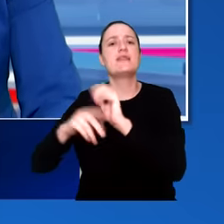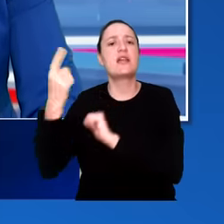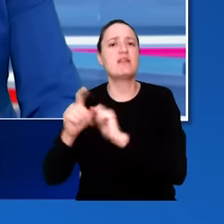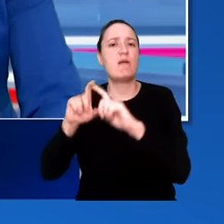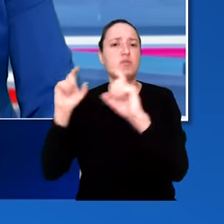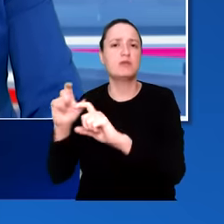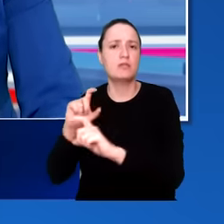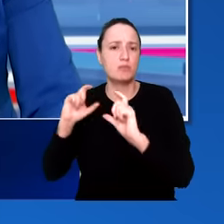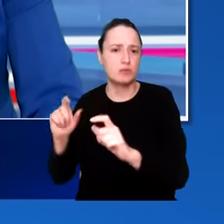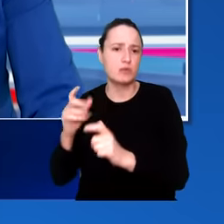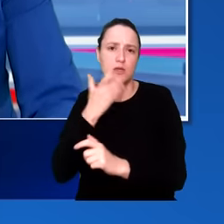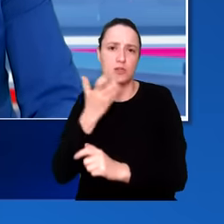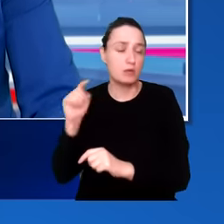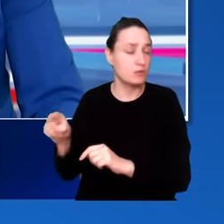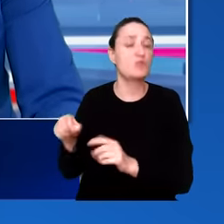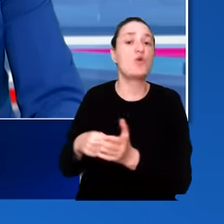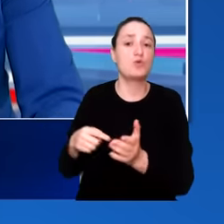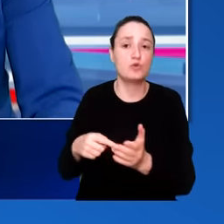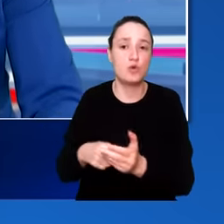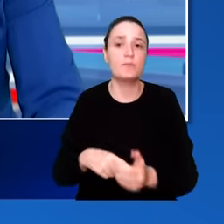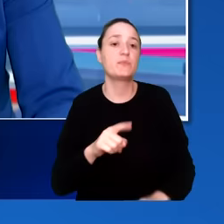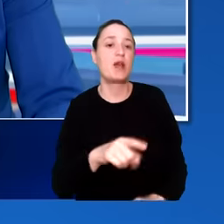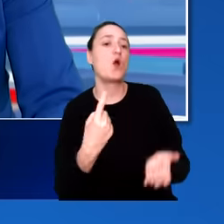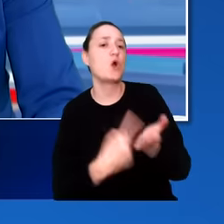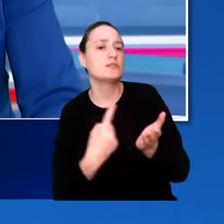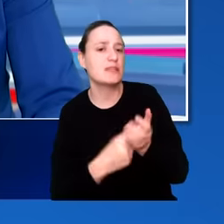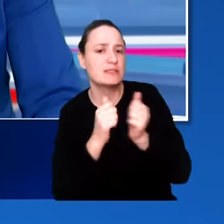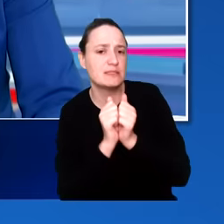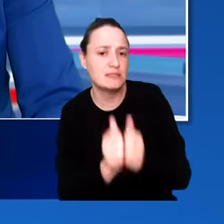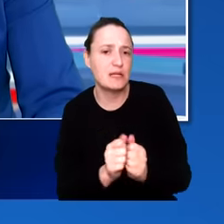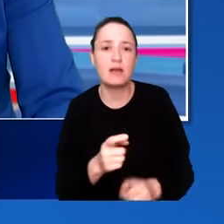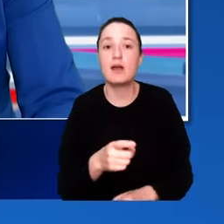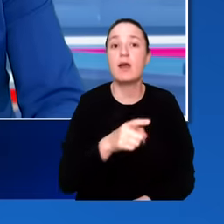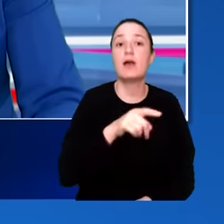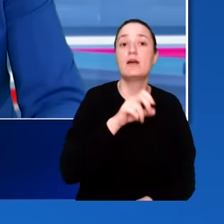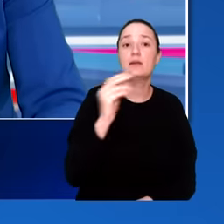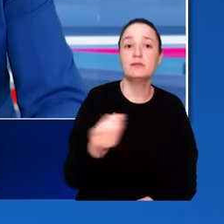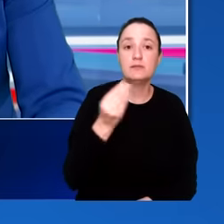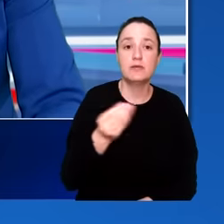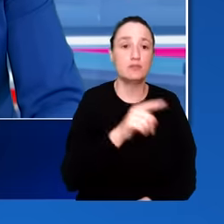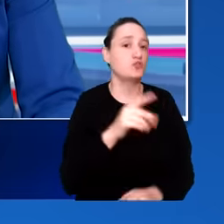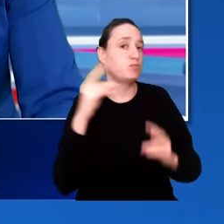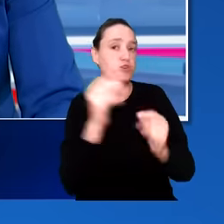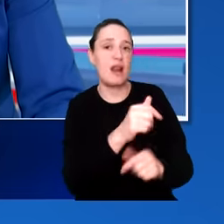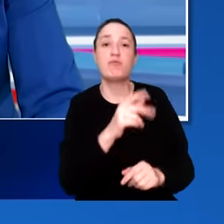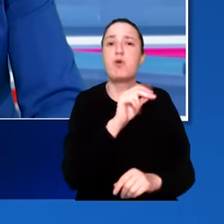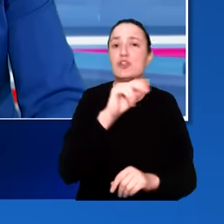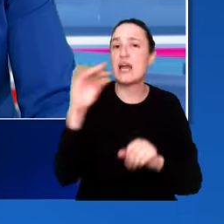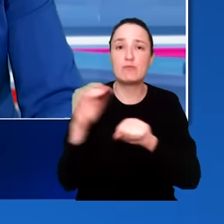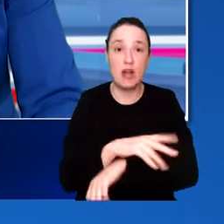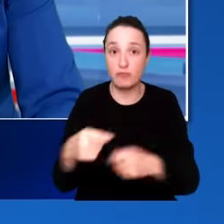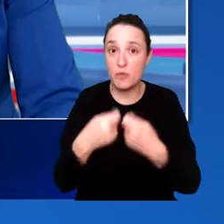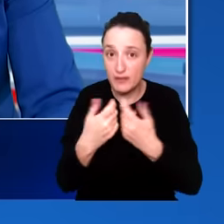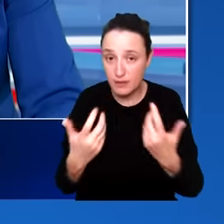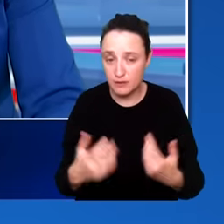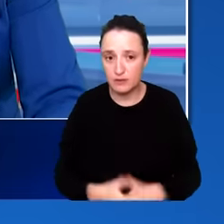piątek zgoda na Radzie Unii Europejskiej na dyrektywę budynkową. W poniedziałek przelew. Przypadek?